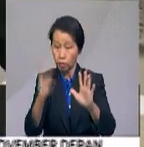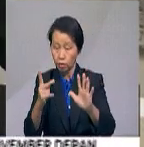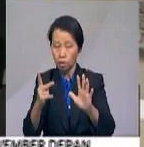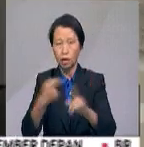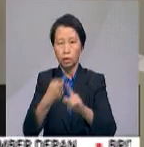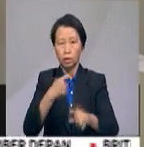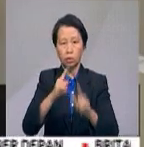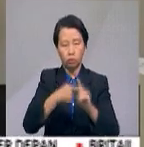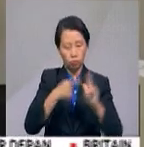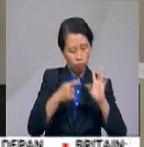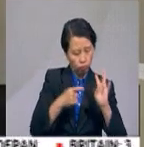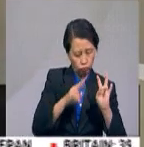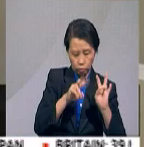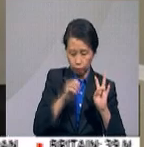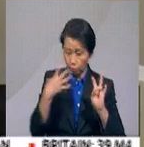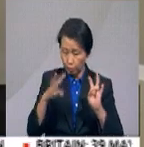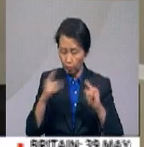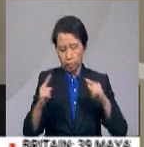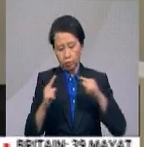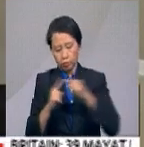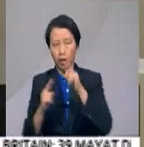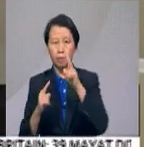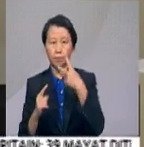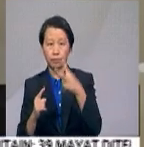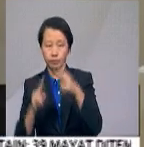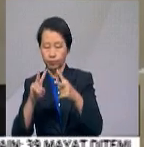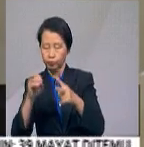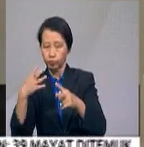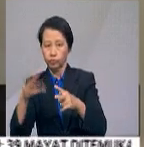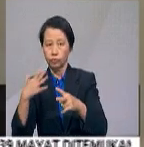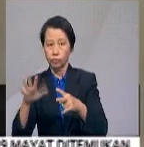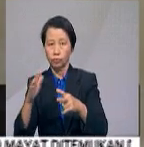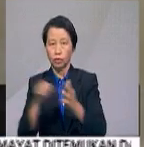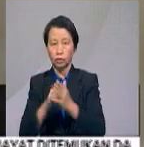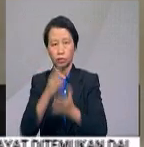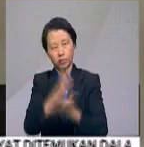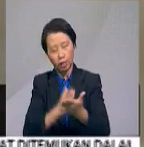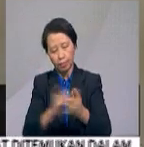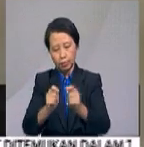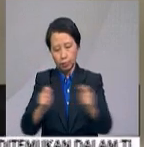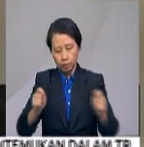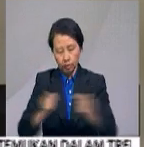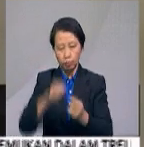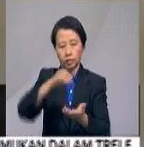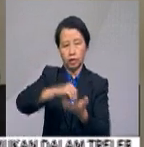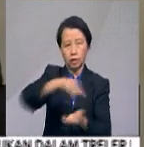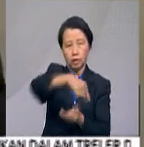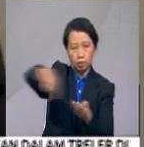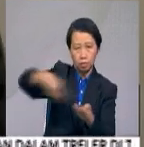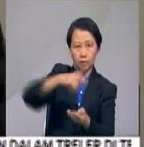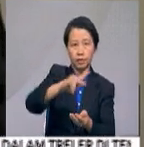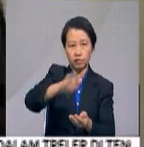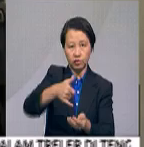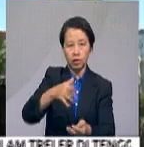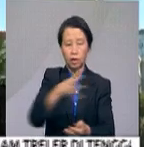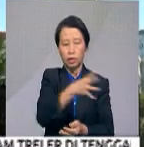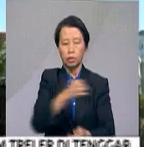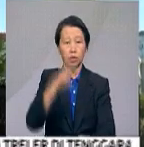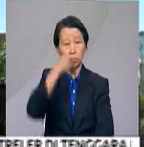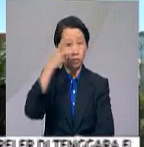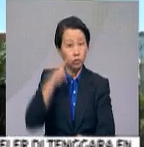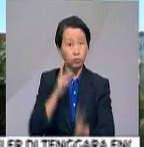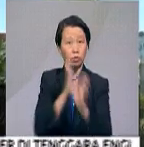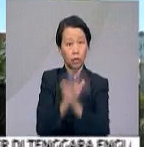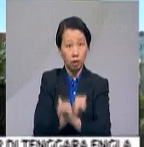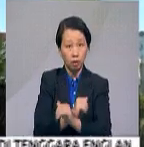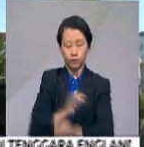dari Julai 2014 hingga Disember 2015 di beberapa lokasi di Petaling Jaya dan di Kuching, Sarawak. Ikwan